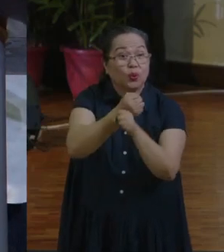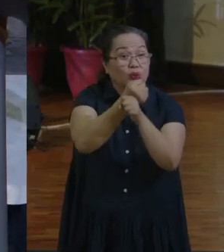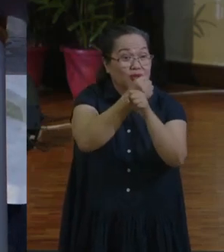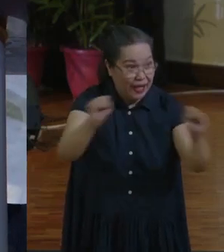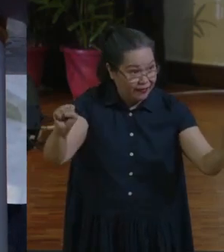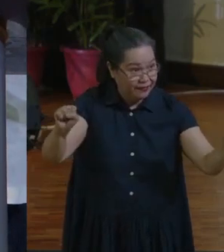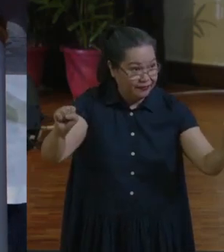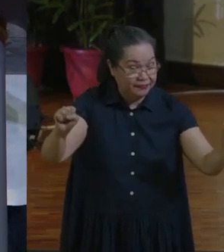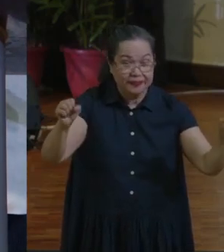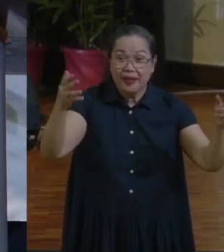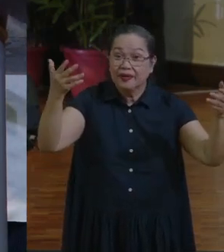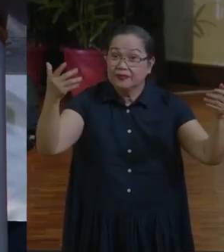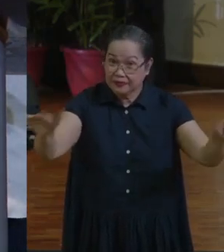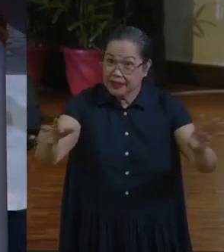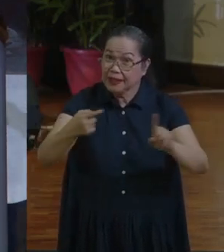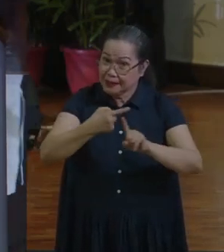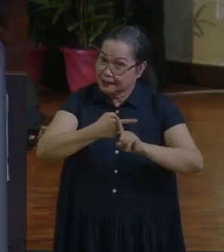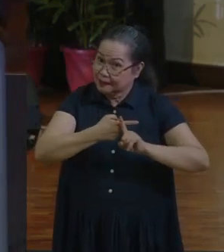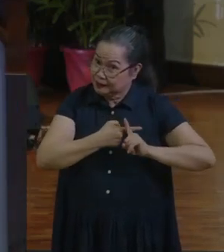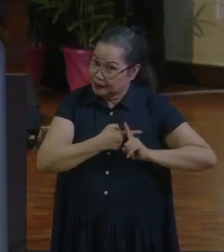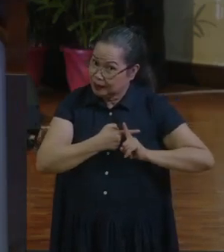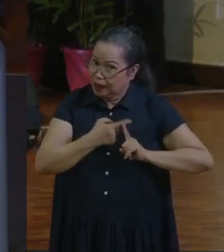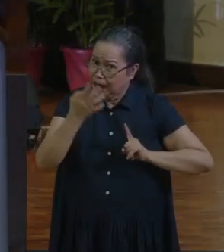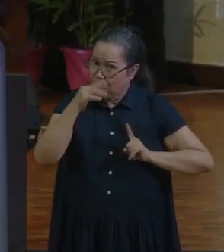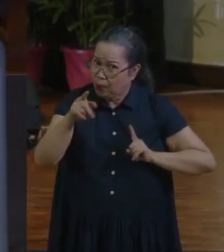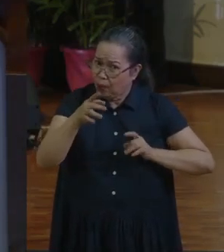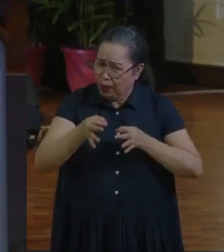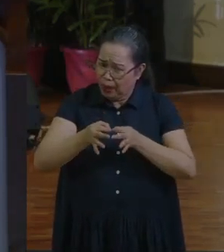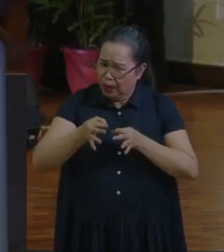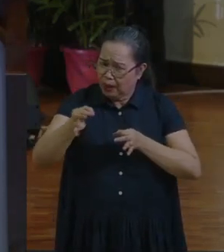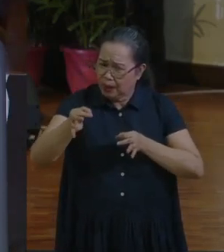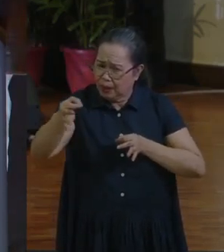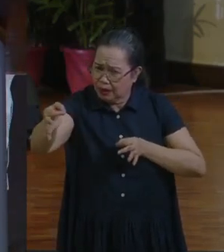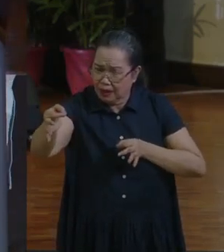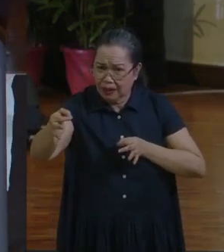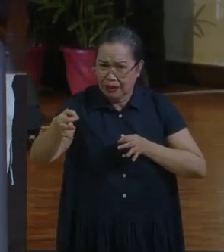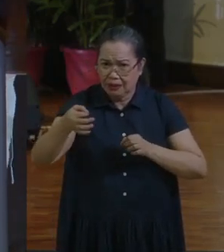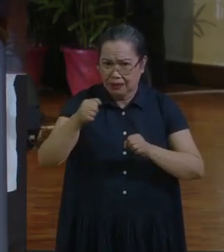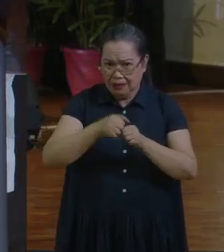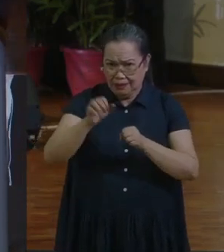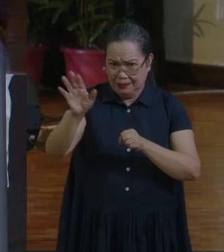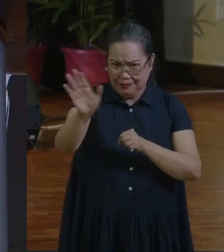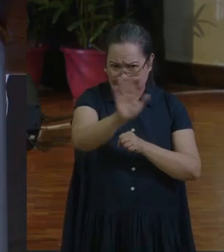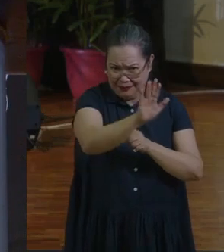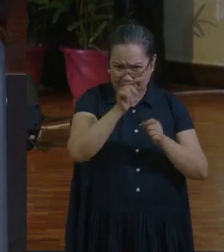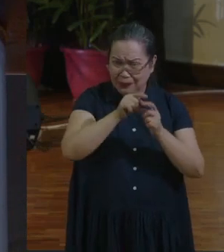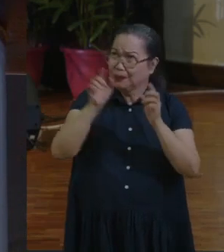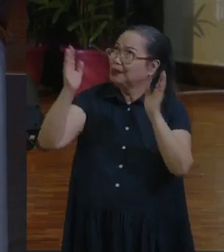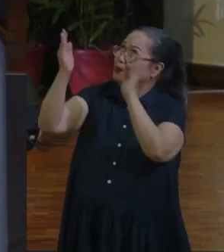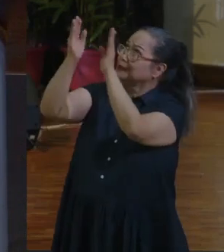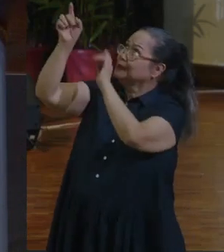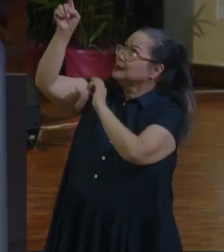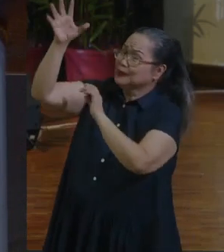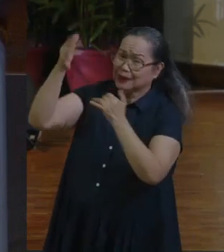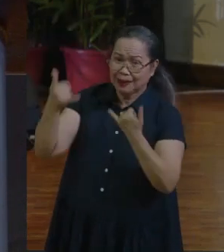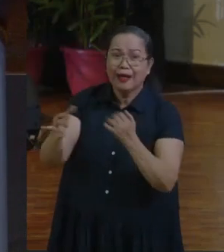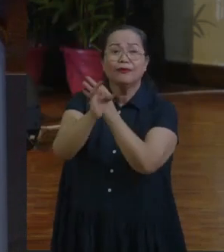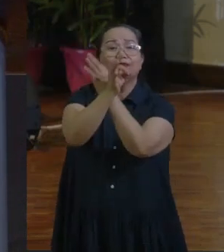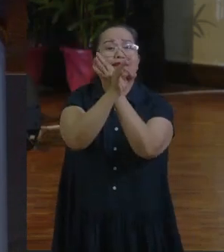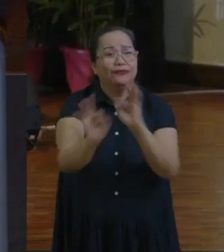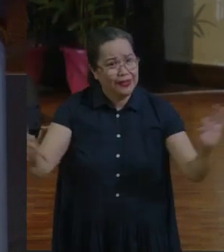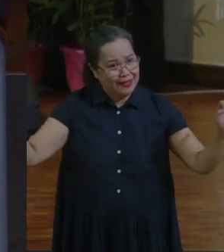na. Ngunit bakit nyo gagawing balakid yon sa inyong paglapit sa Kanya ngayong hapong